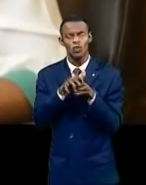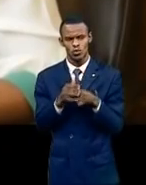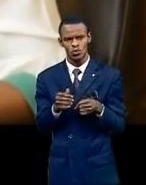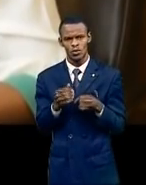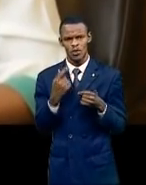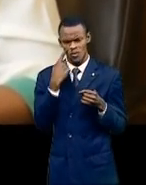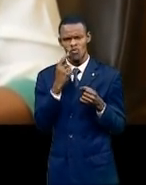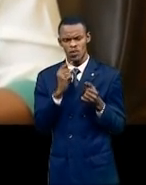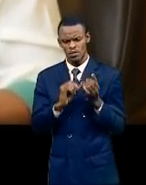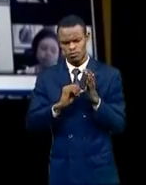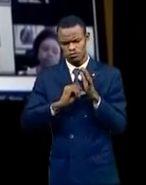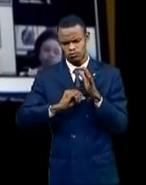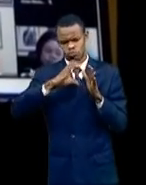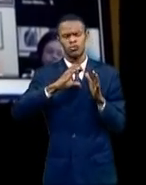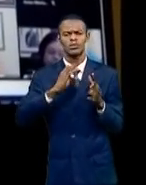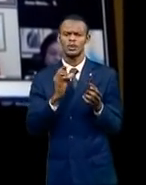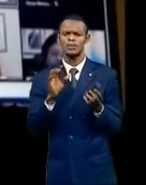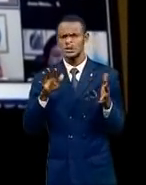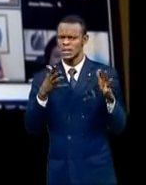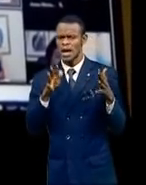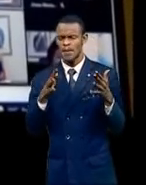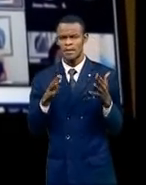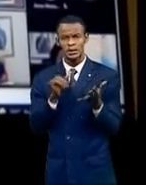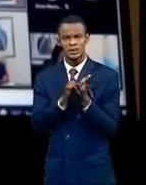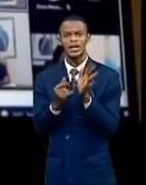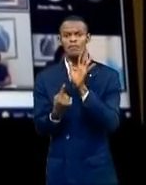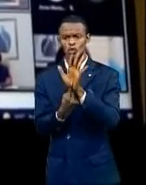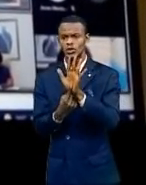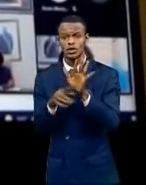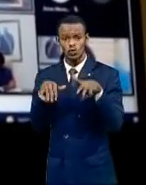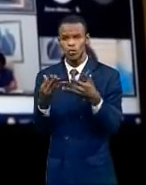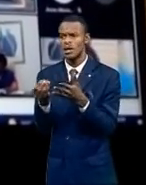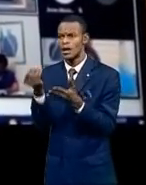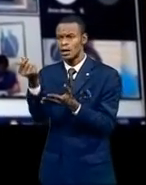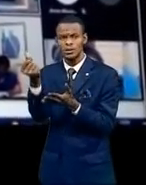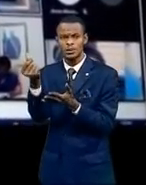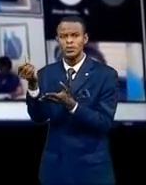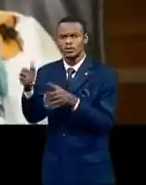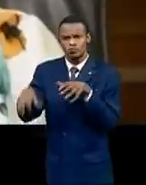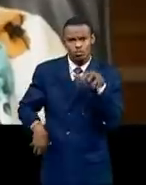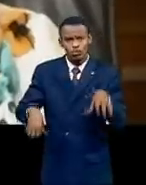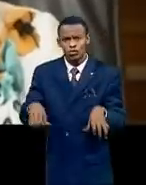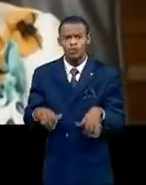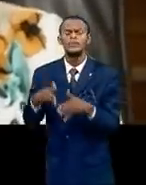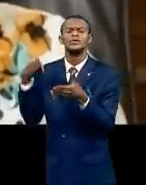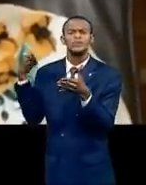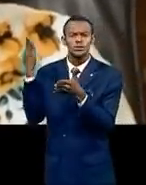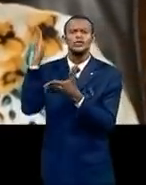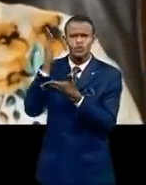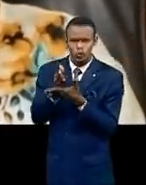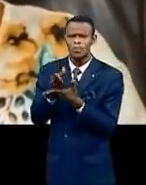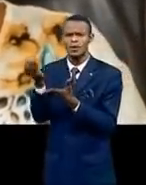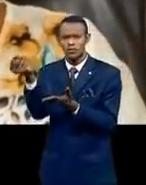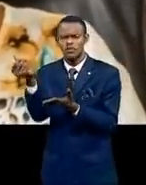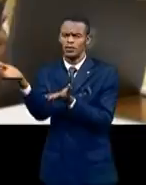justifiée par la consolidation de la dynamique pour la mobilisation accrue des recettes. Selon les statistiques commentées par